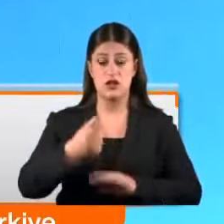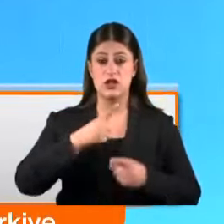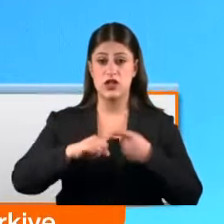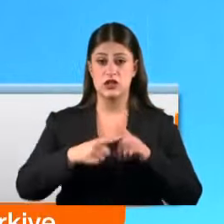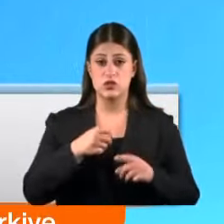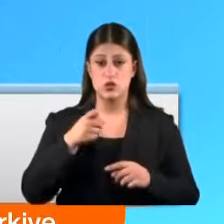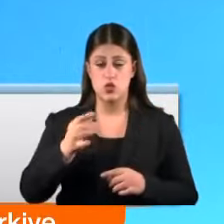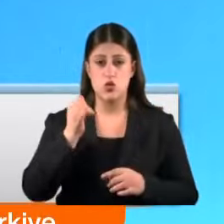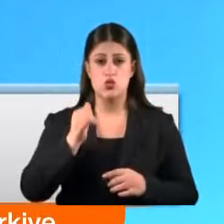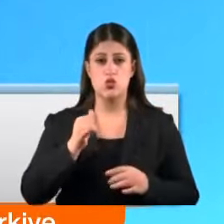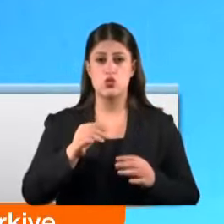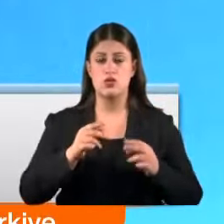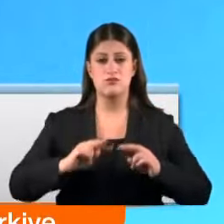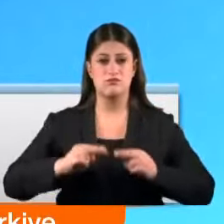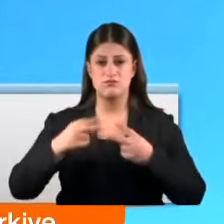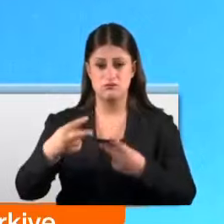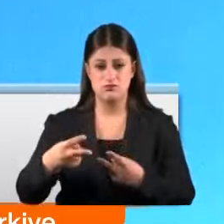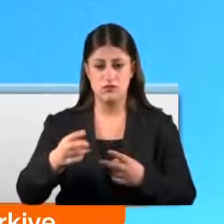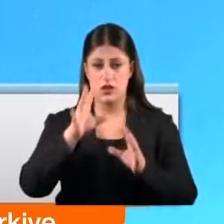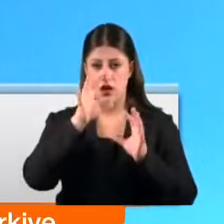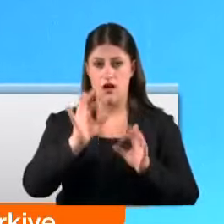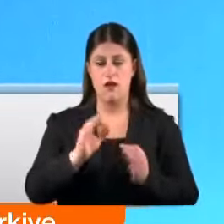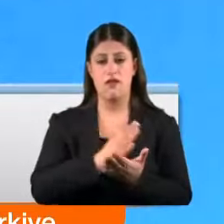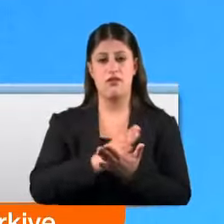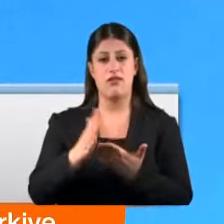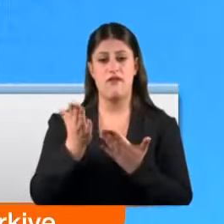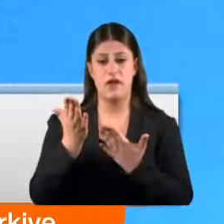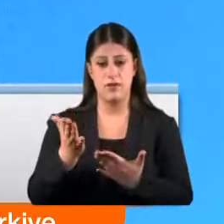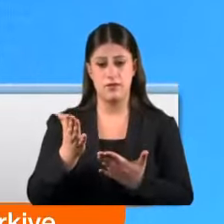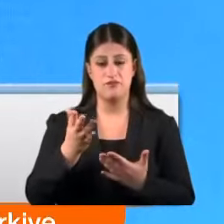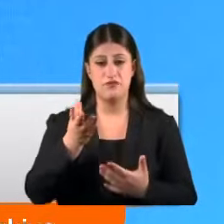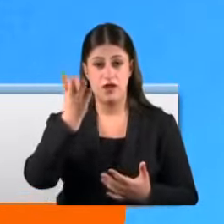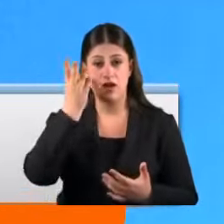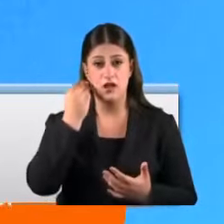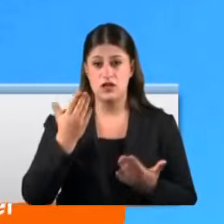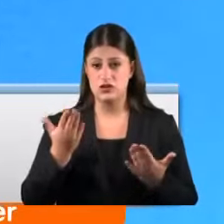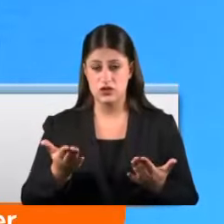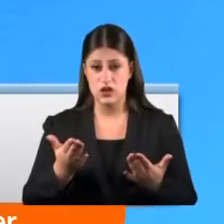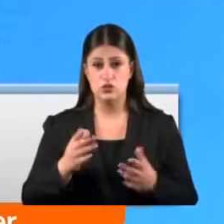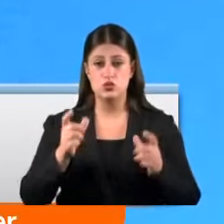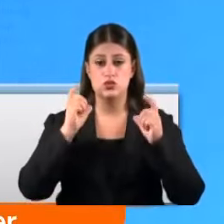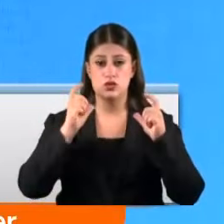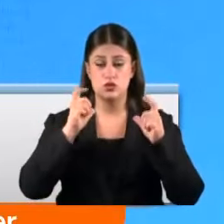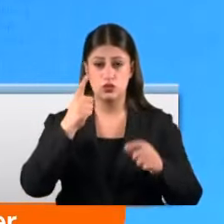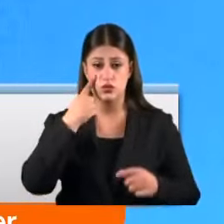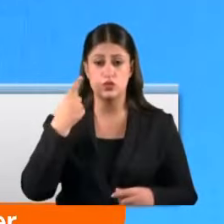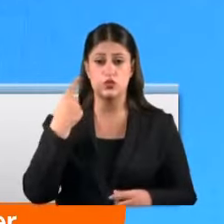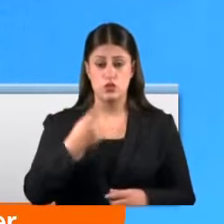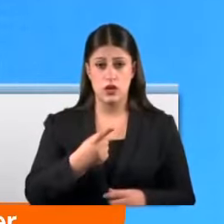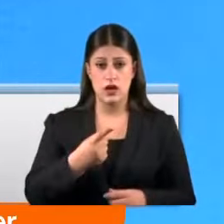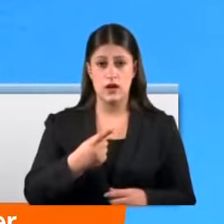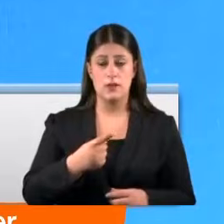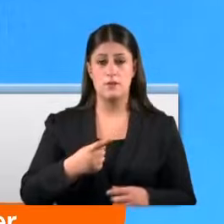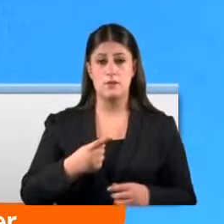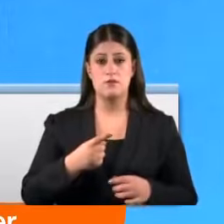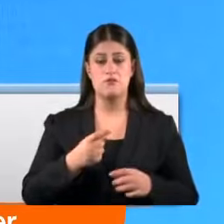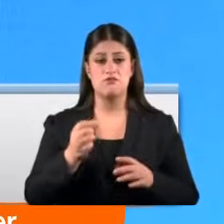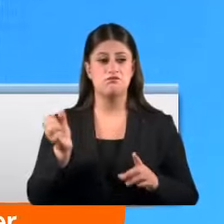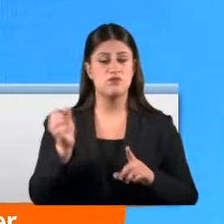kötü mirasını aynen sürdürüyor. Anlaşılan sosyal güvenlik sistemine